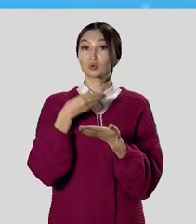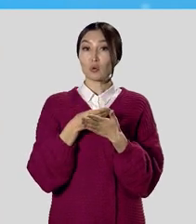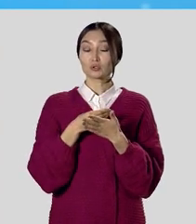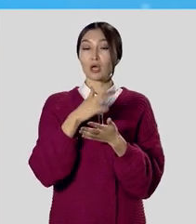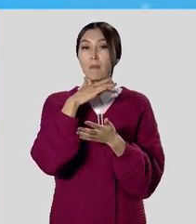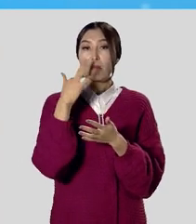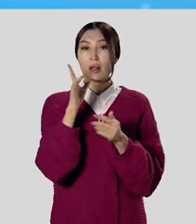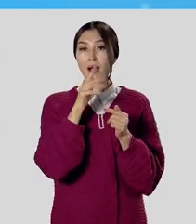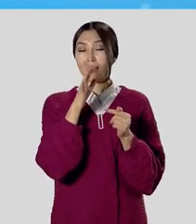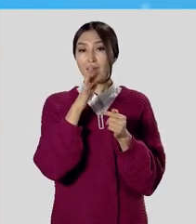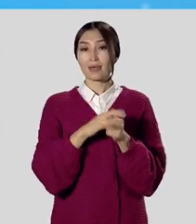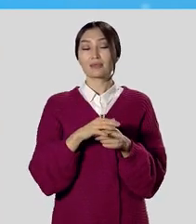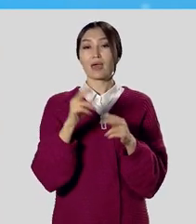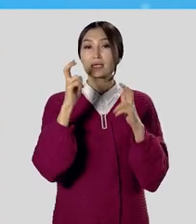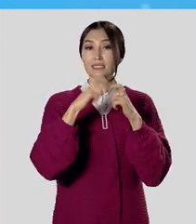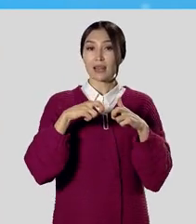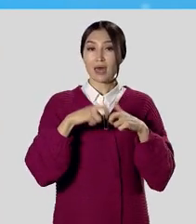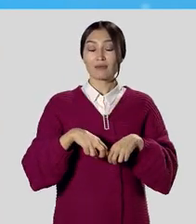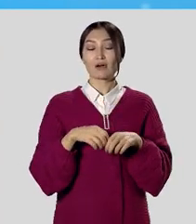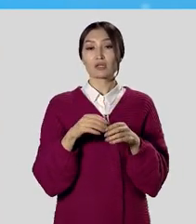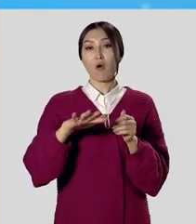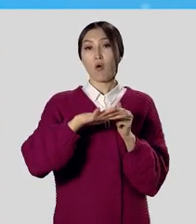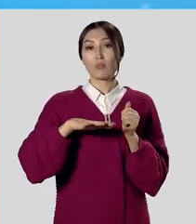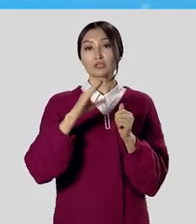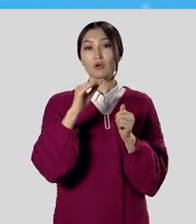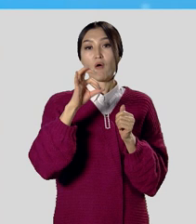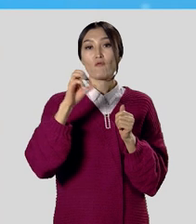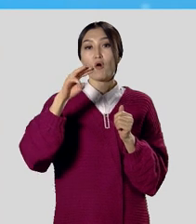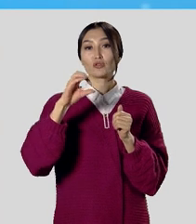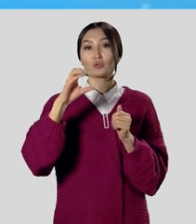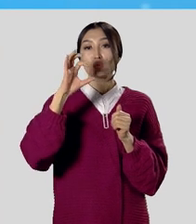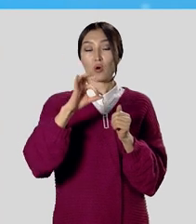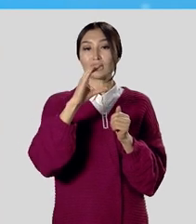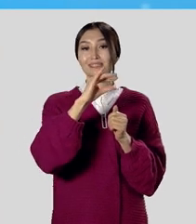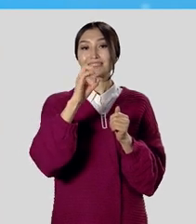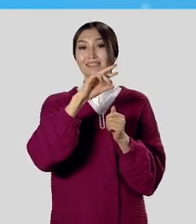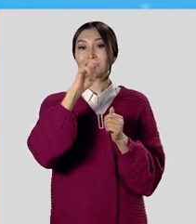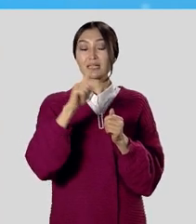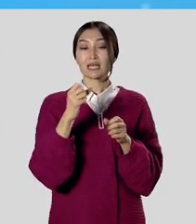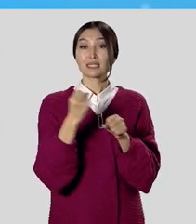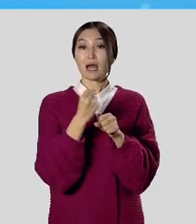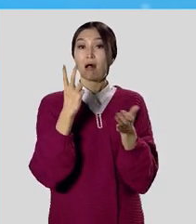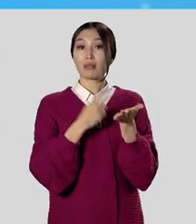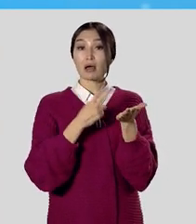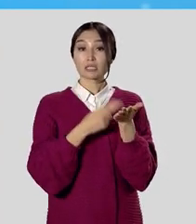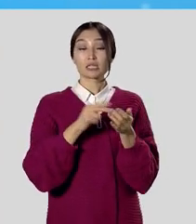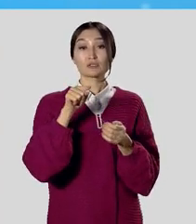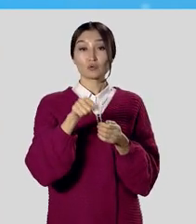собственные многолетние исследования в области фотосинтеза и привел доказательства того,